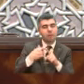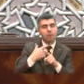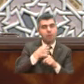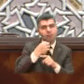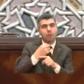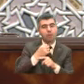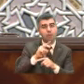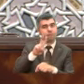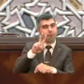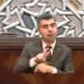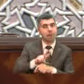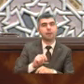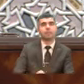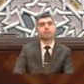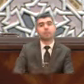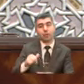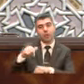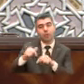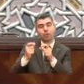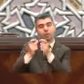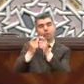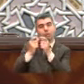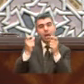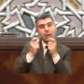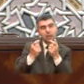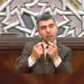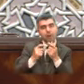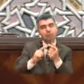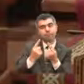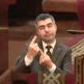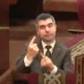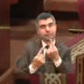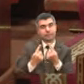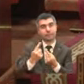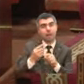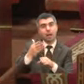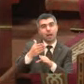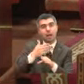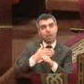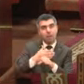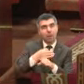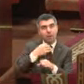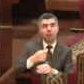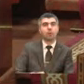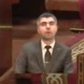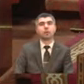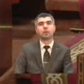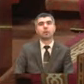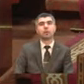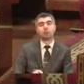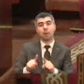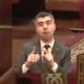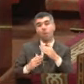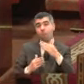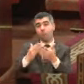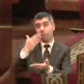فعلا هو بعض الشركات قبل او بعض المقاولات قبل ما تتوصل الانذار ديالها ماشي تتكون وقفات